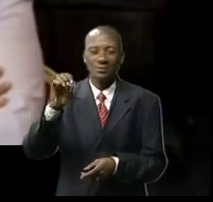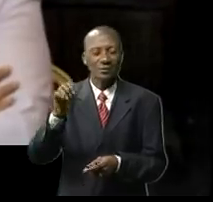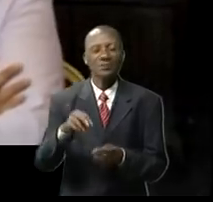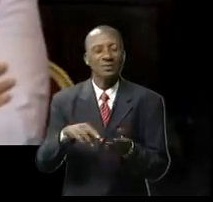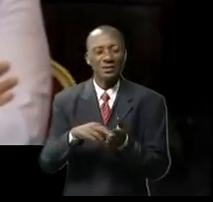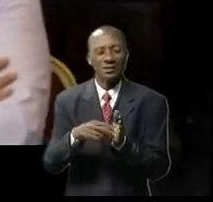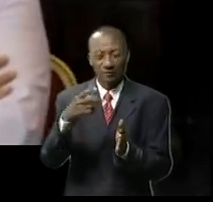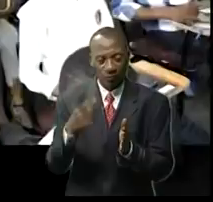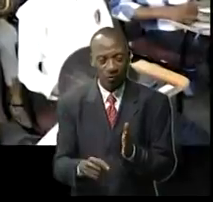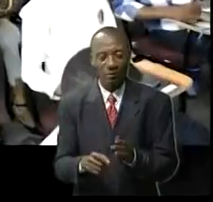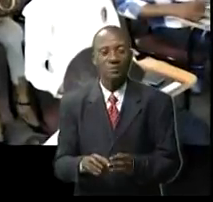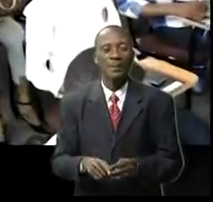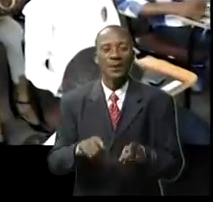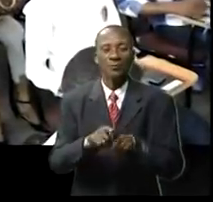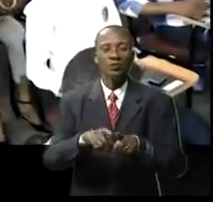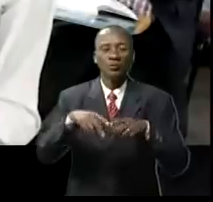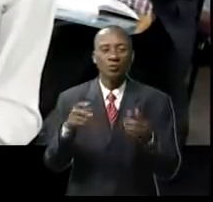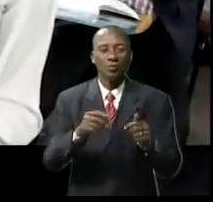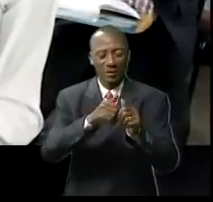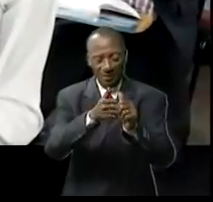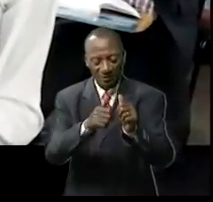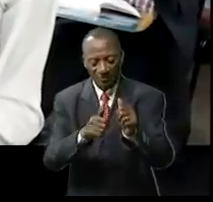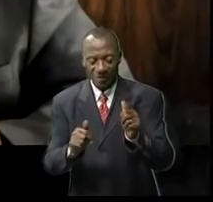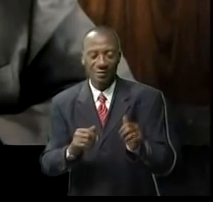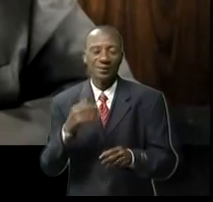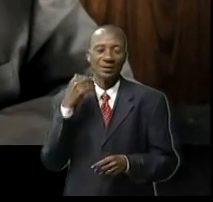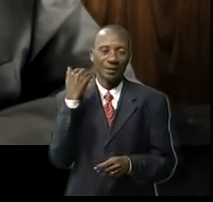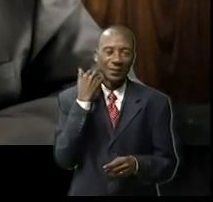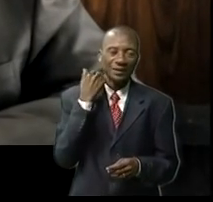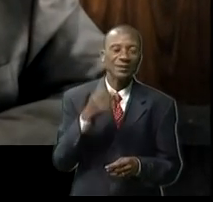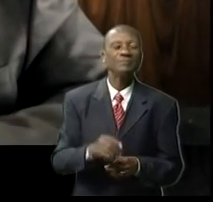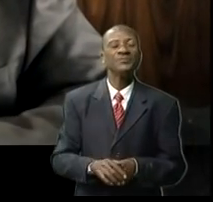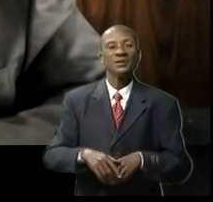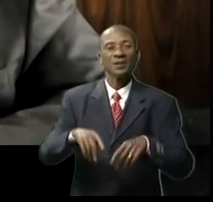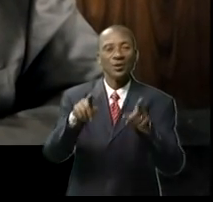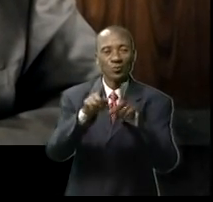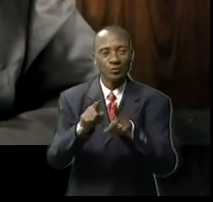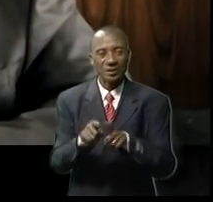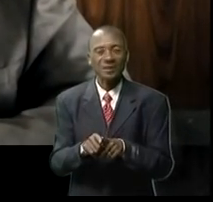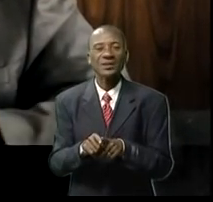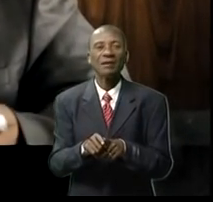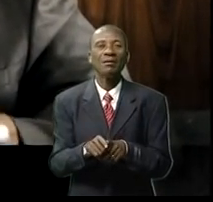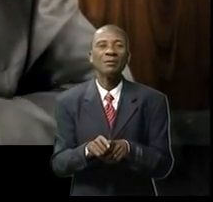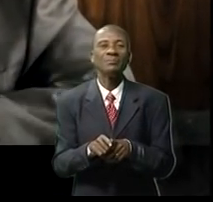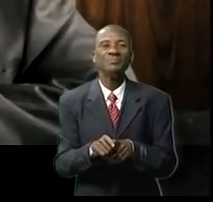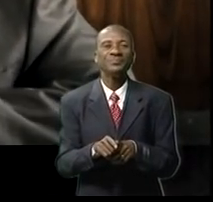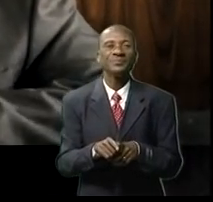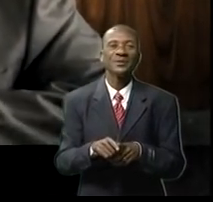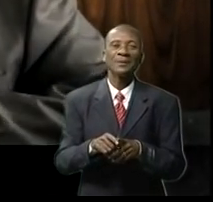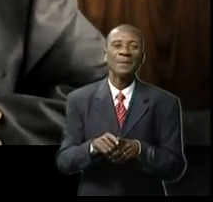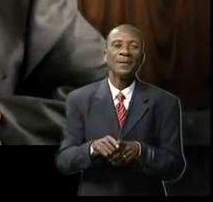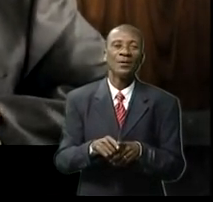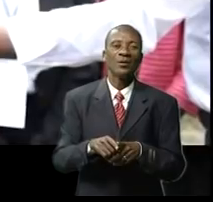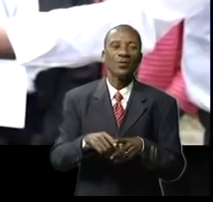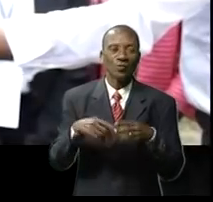maladies cardiovasculaire et savoir quel est l'engagement de notre ministère de santé et qu'est-ce qui est fait à